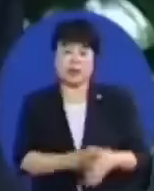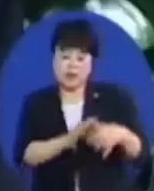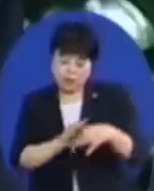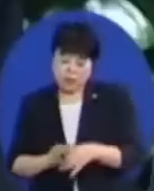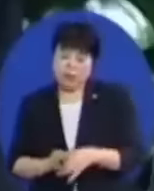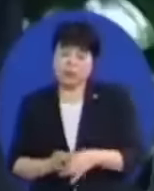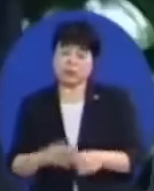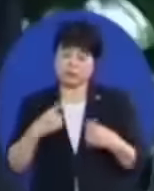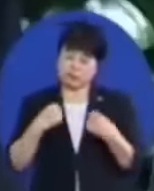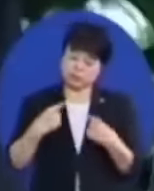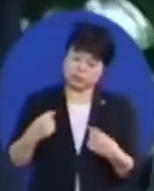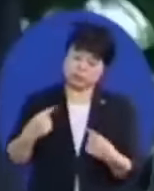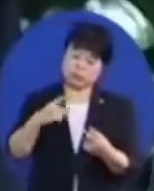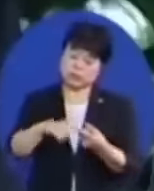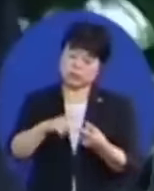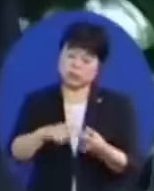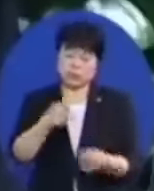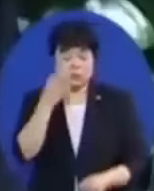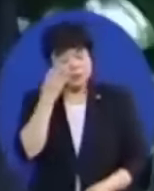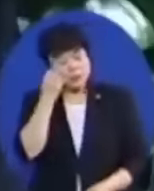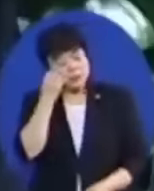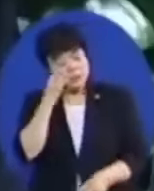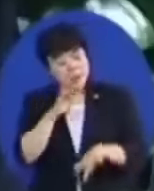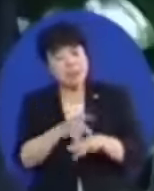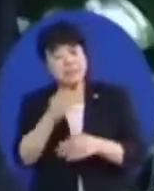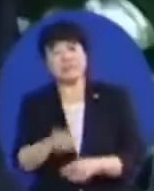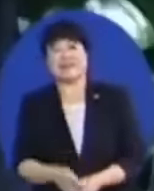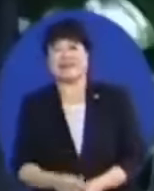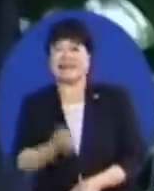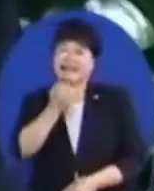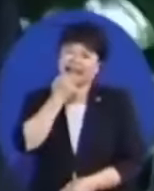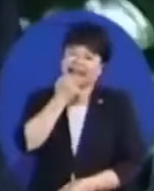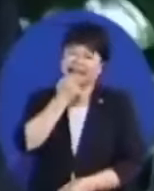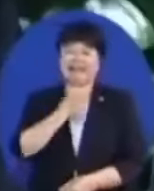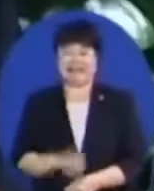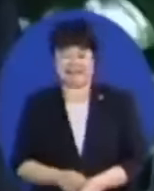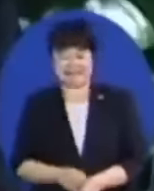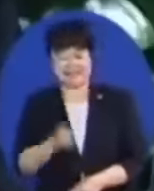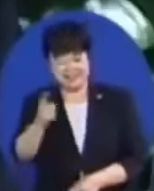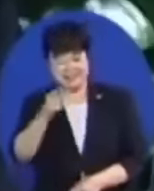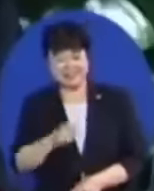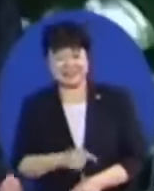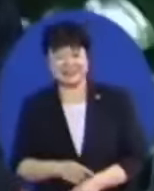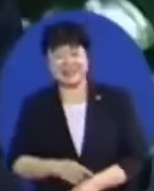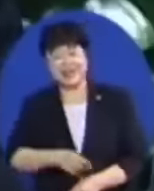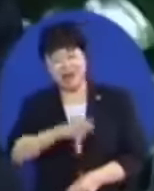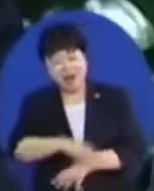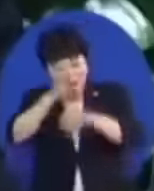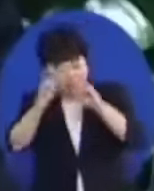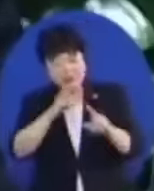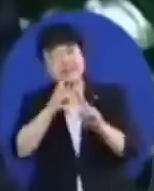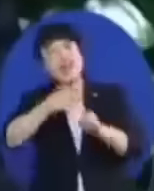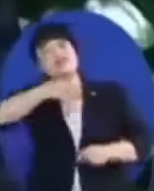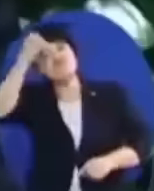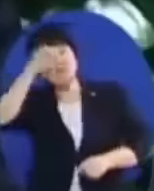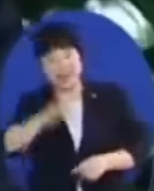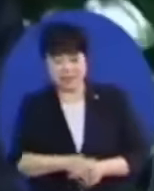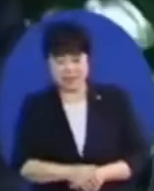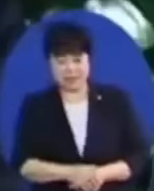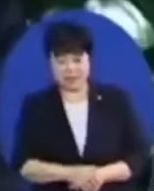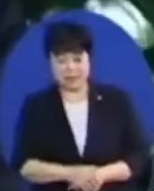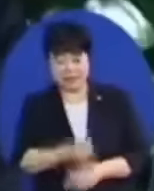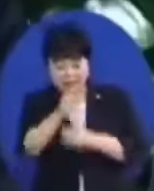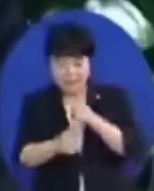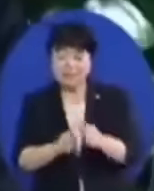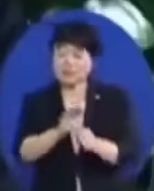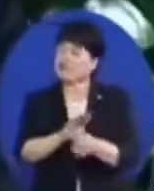일어나지 않았어요. 그러니까 마귀가 와서 봐라. 괜히 네가 헛된 꿈을 꾸고 헛된 말을 하고 있지 않느냐.